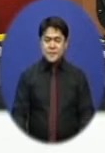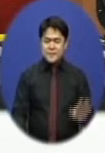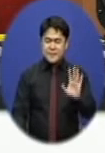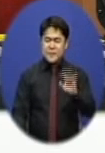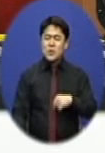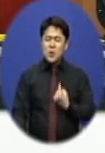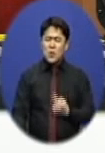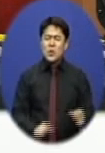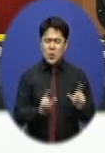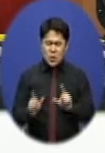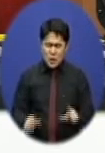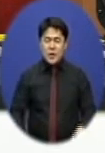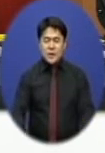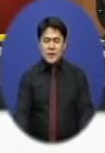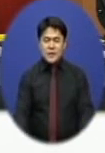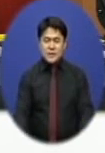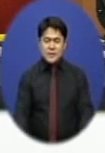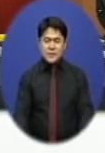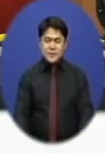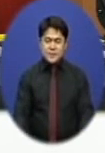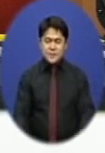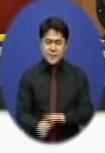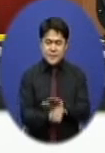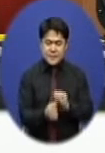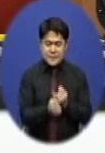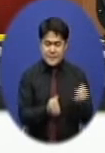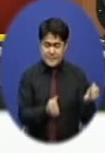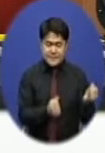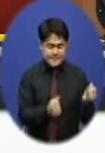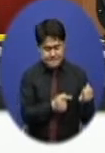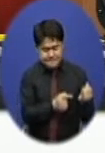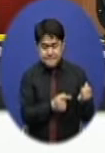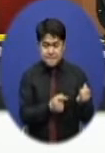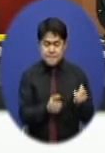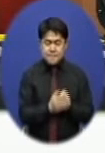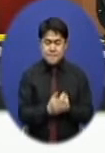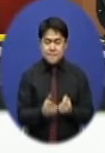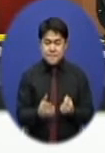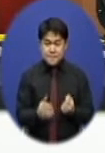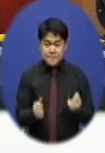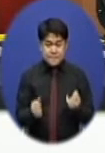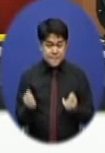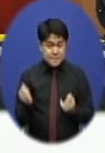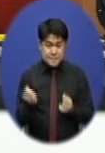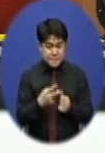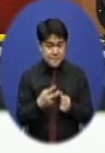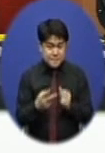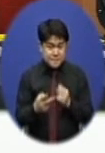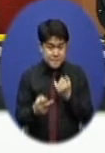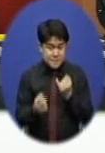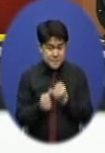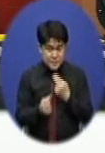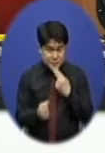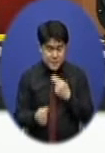안 하고 지금 혼자 삽니다. 아, 아유, 어려움이 많으시네. 그 사랑하는 또 아내를 위해서 이렇게 네. 그래도 또 힘들 때도